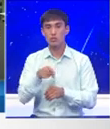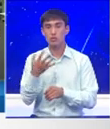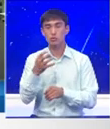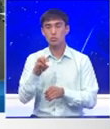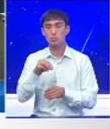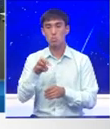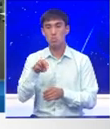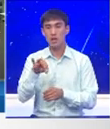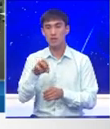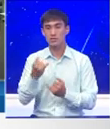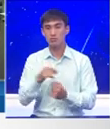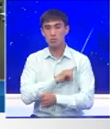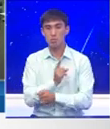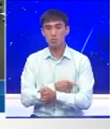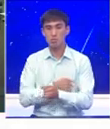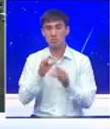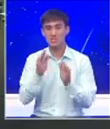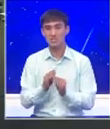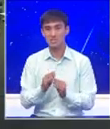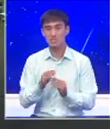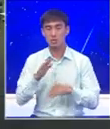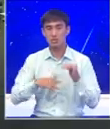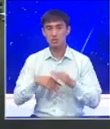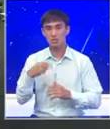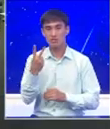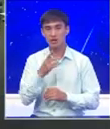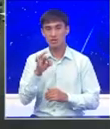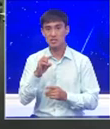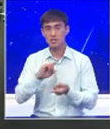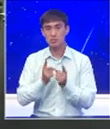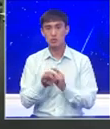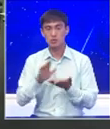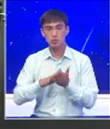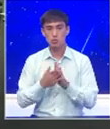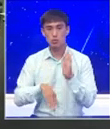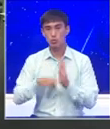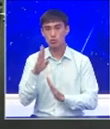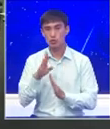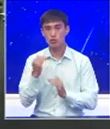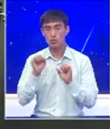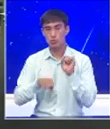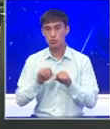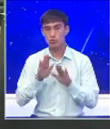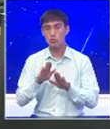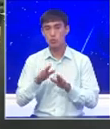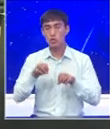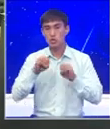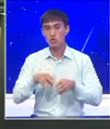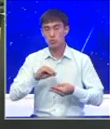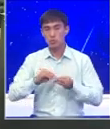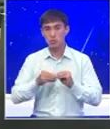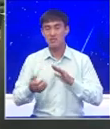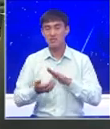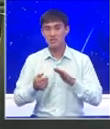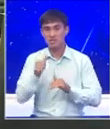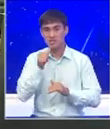пряников. Сегодня мощность производства снизилась практически вдвое. Изменить ситуацию в лучшую сторону возможно только при решении проблемы